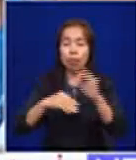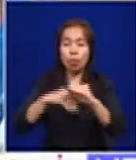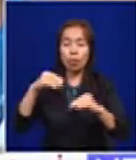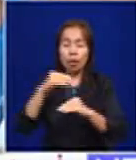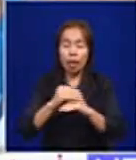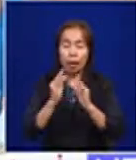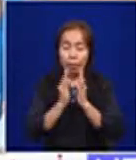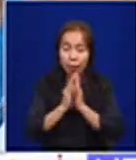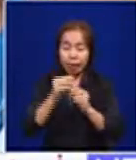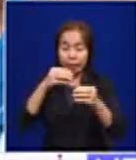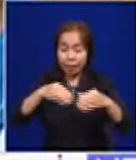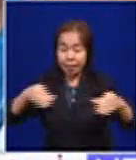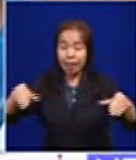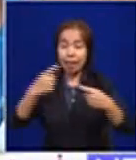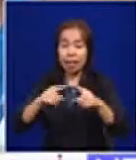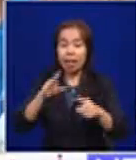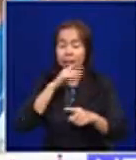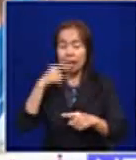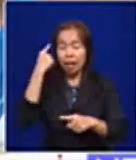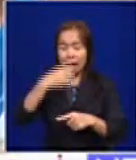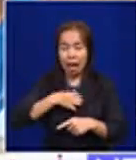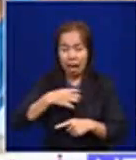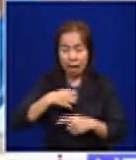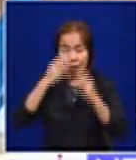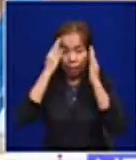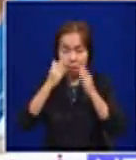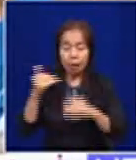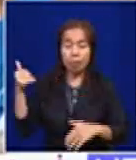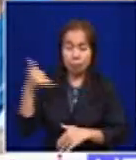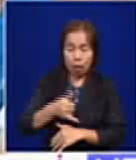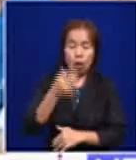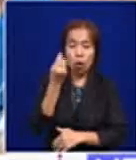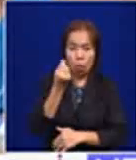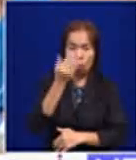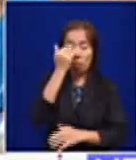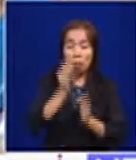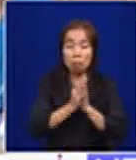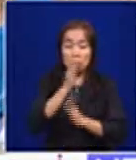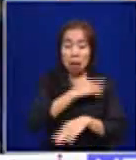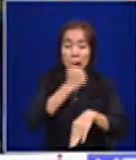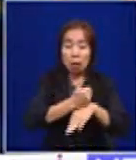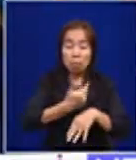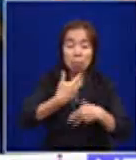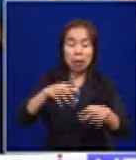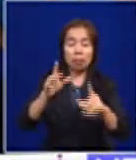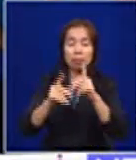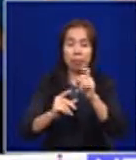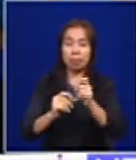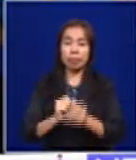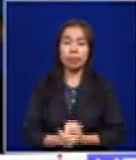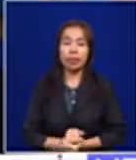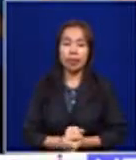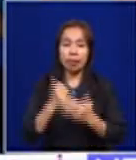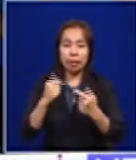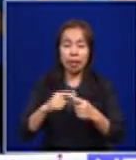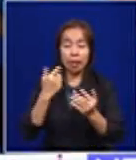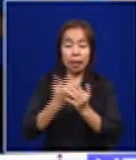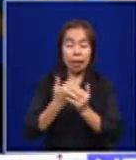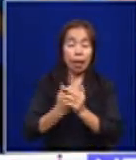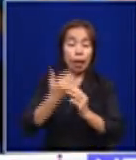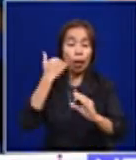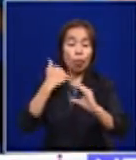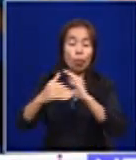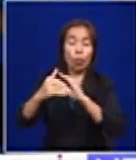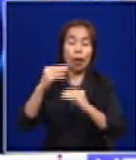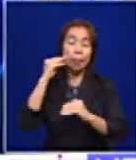ะนี้ก็ถ้าจะให้ท่านอกท่านใจก็ต้องรีบดำเนินการช่วยกันดูช่วยกันสอดส่องช่วยกันทำครับ ซึ่งหลังมีการโอนเงินให้หมู่บ้านด